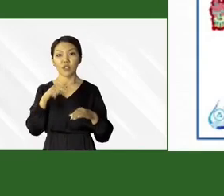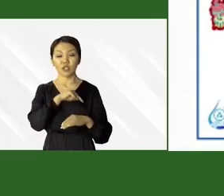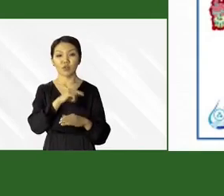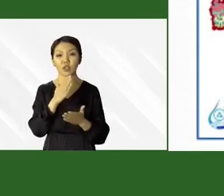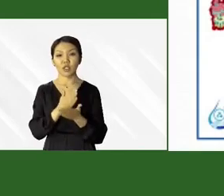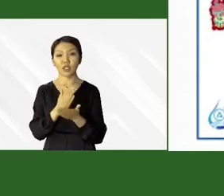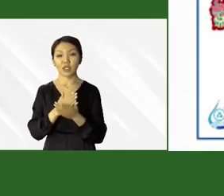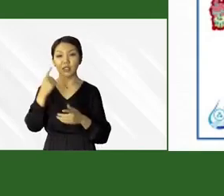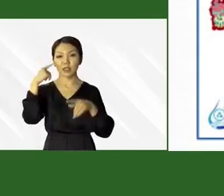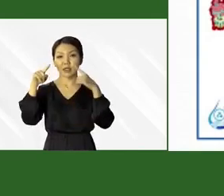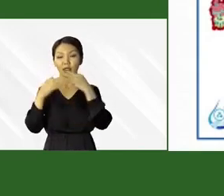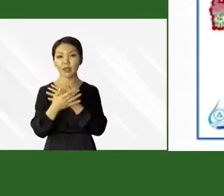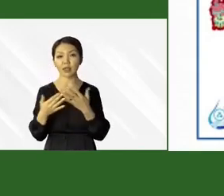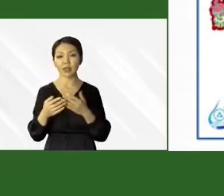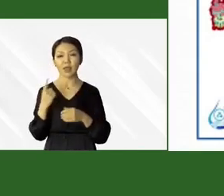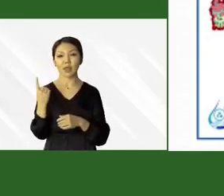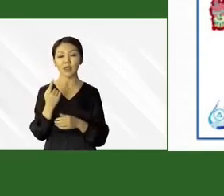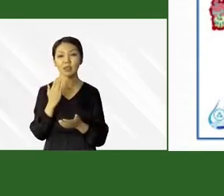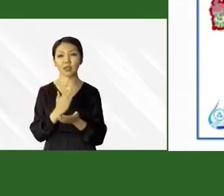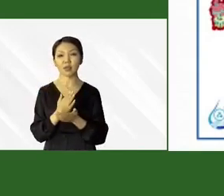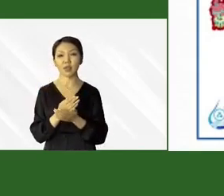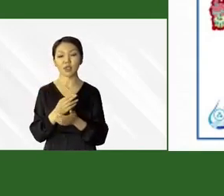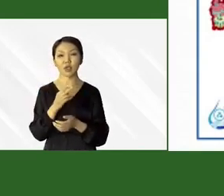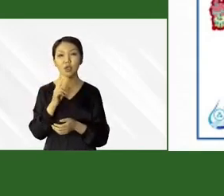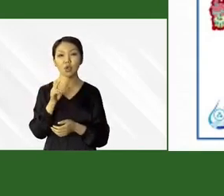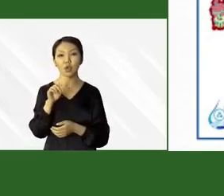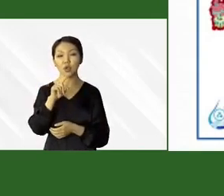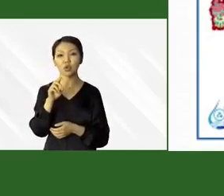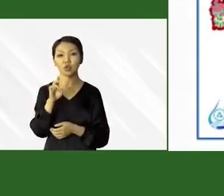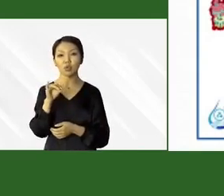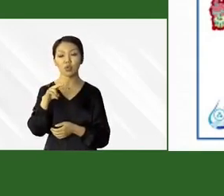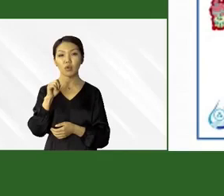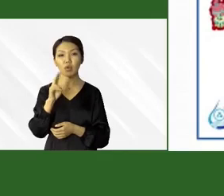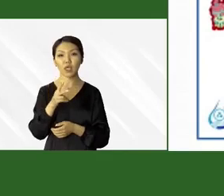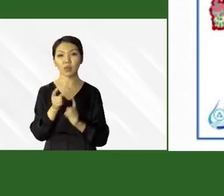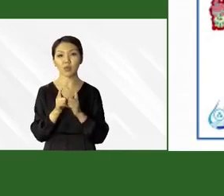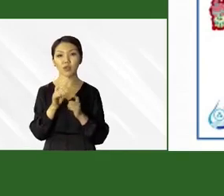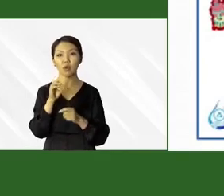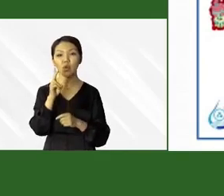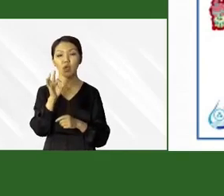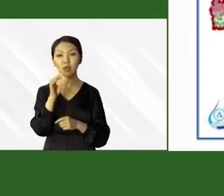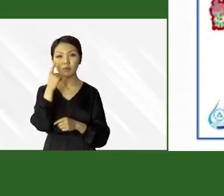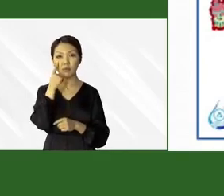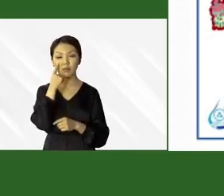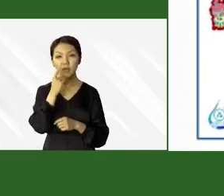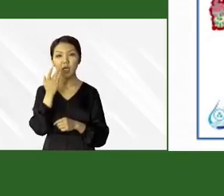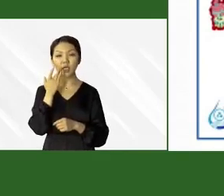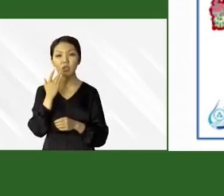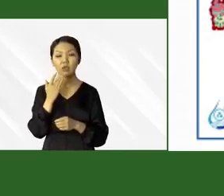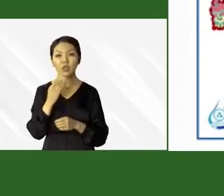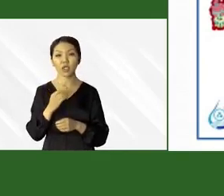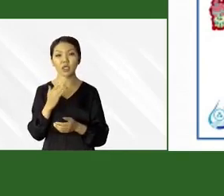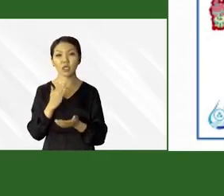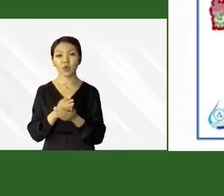таких является родник Кёсбулак, Ока, который находится в священном ущелье